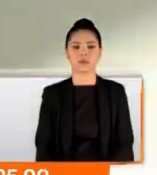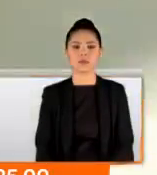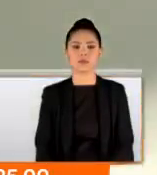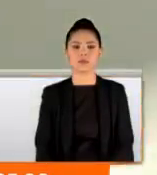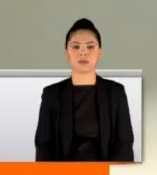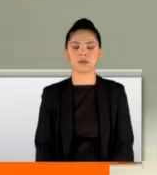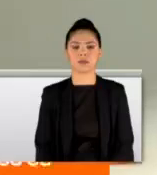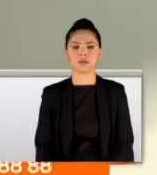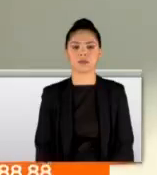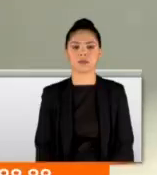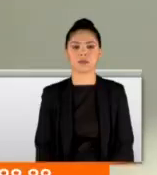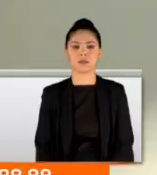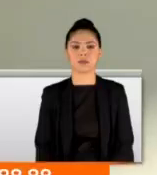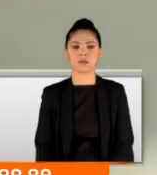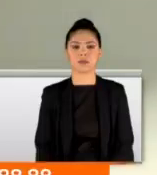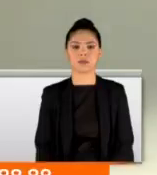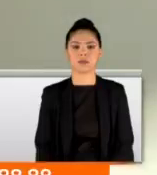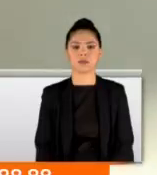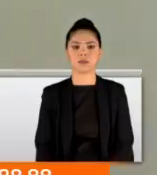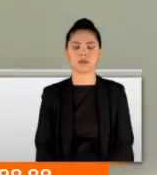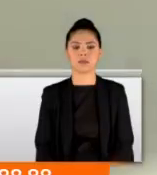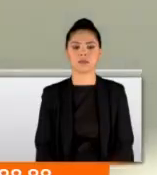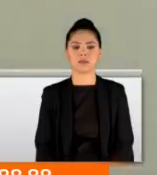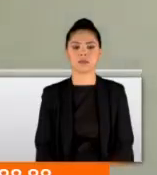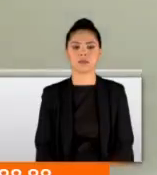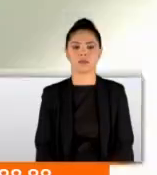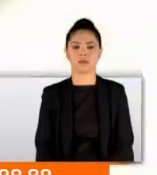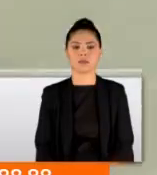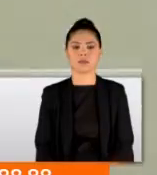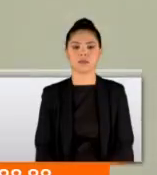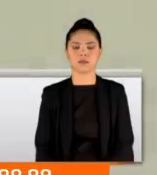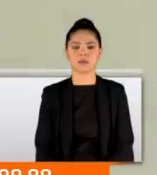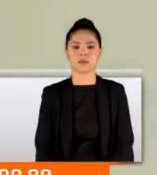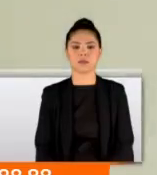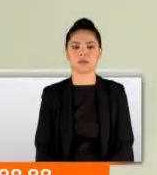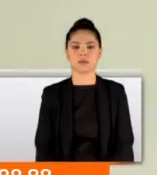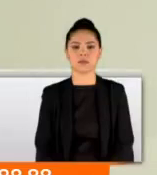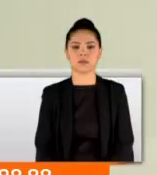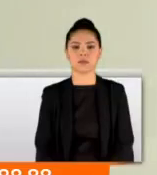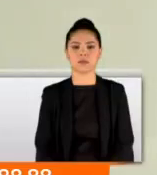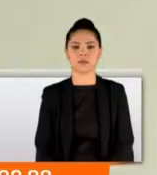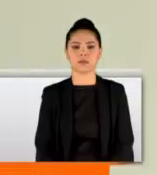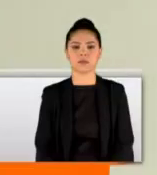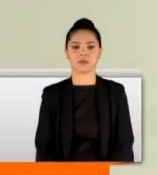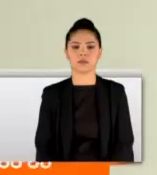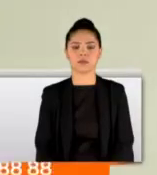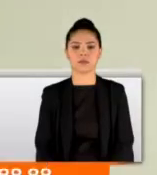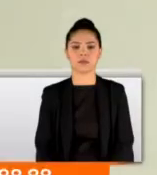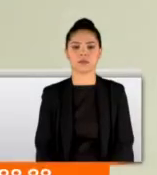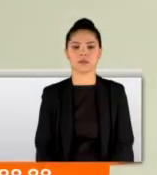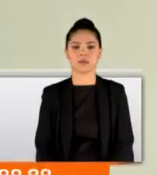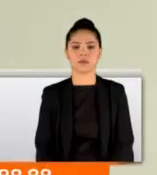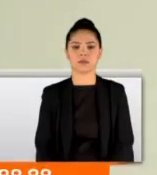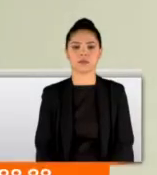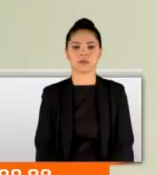sağ ol. Vereyim mi bir su daha? Yok ya, Çandırcan Fatma Öztürk diye sağ mı, dışarıda mı